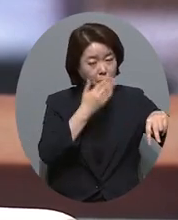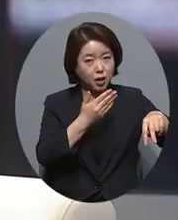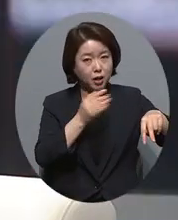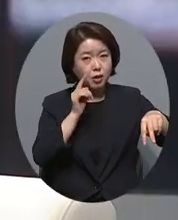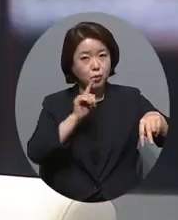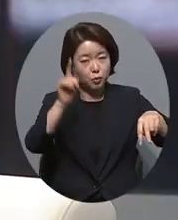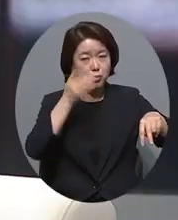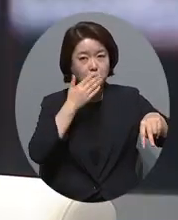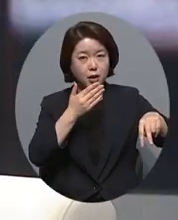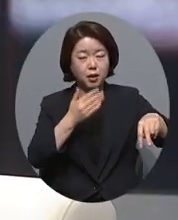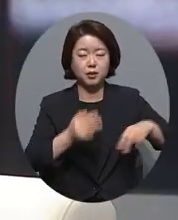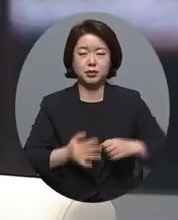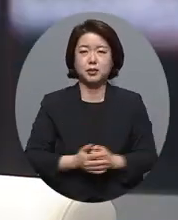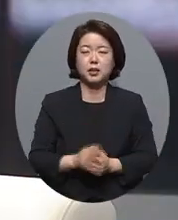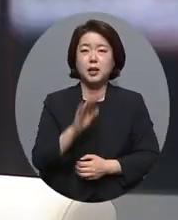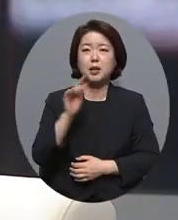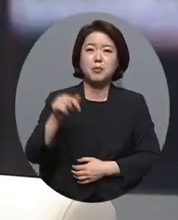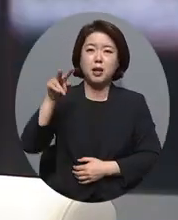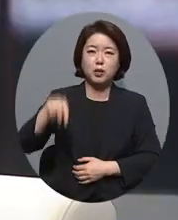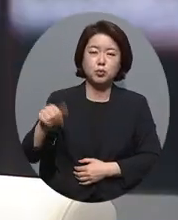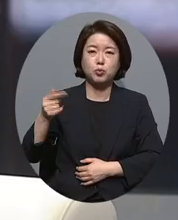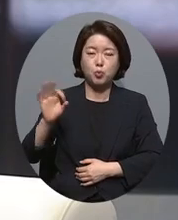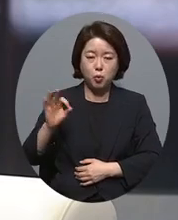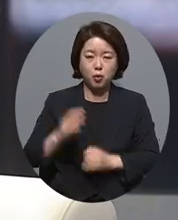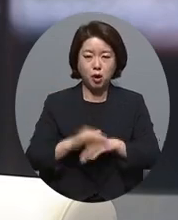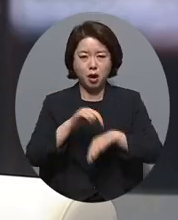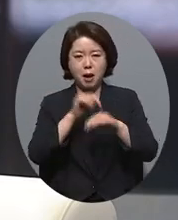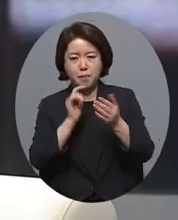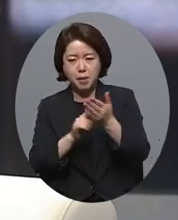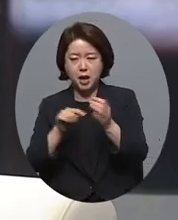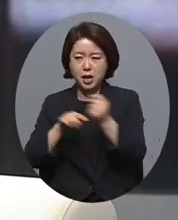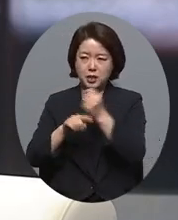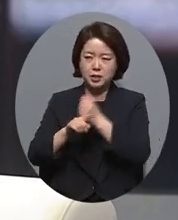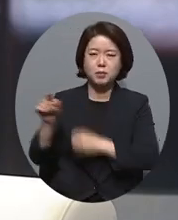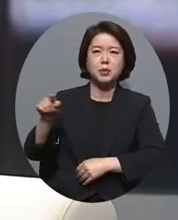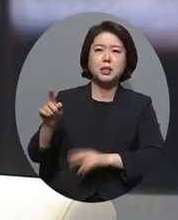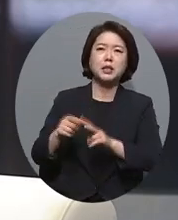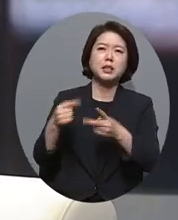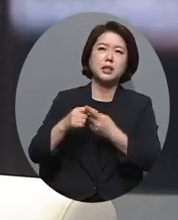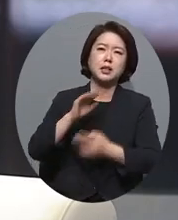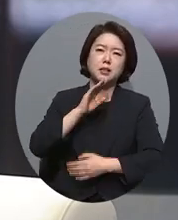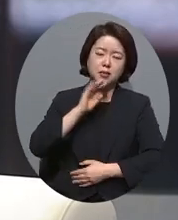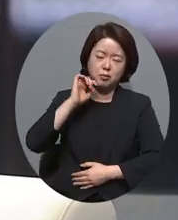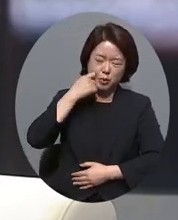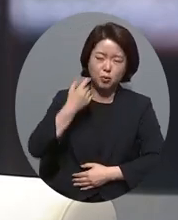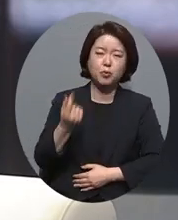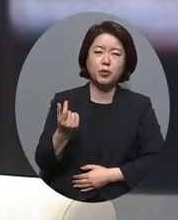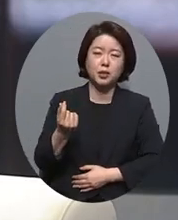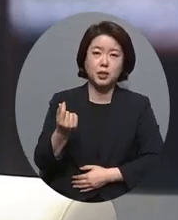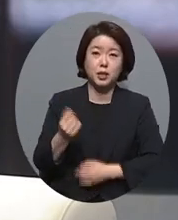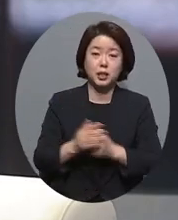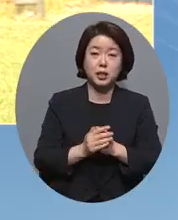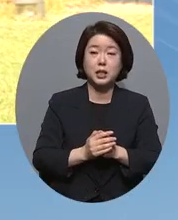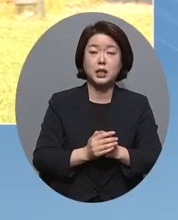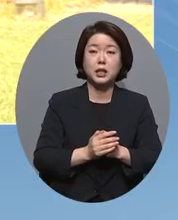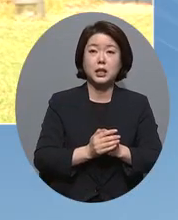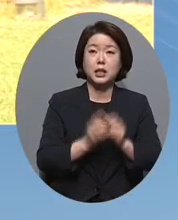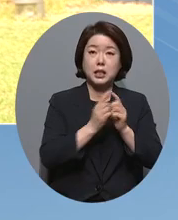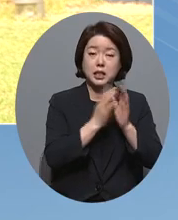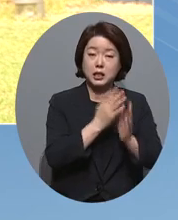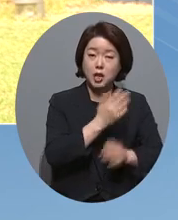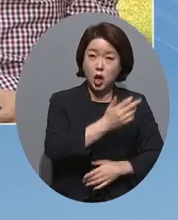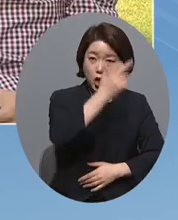근데 박수홍씨 그 피해자의 어떤 심리를 우리가 이해하기 정말 어렵긴 한데 지금은 친형을